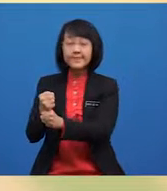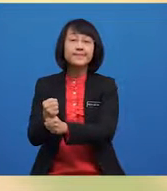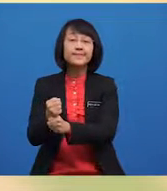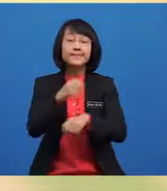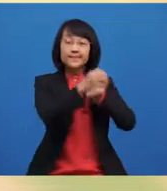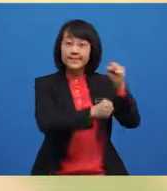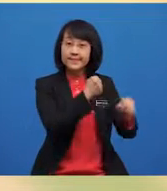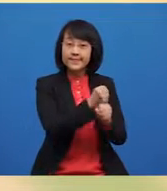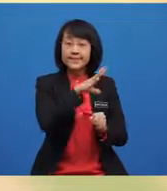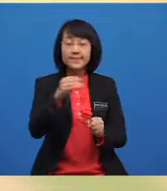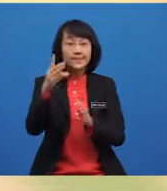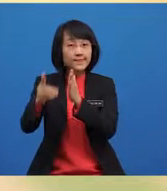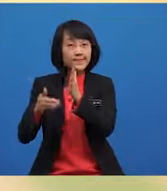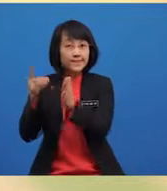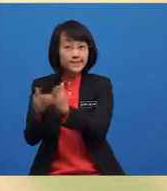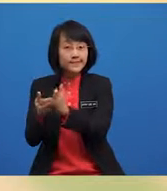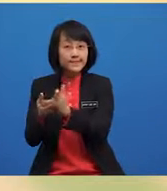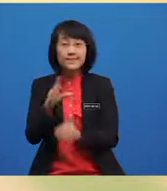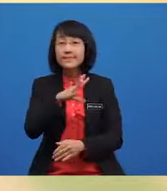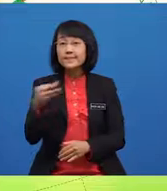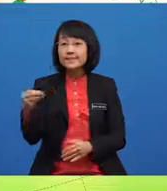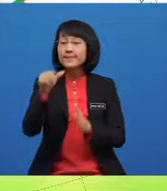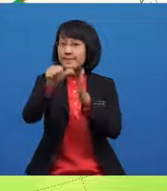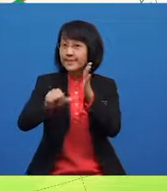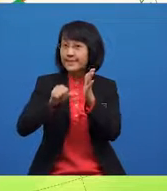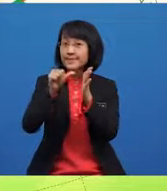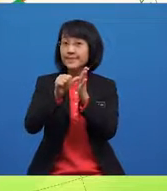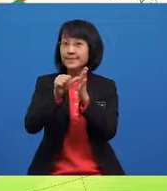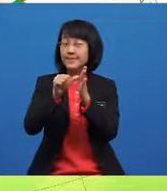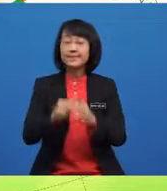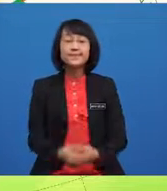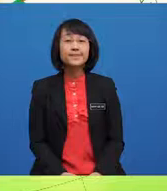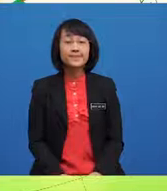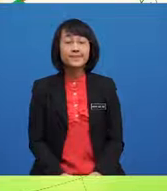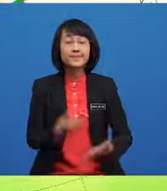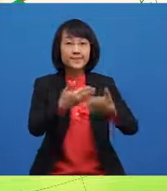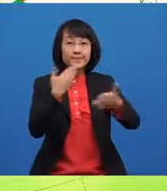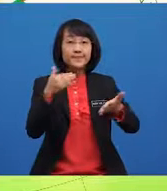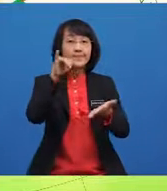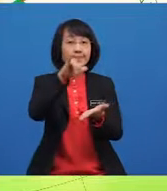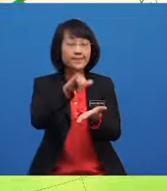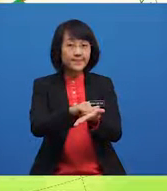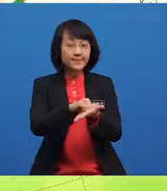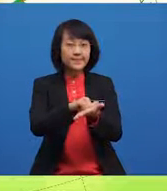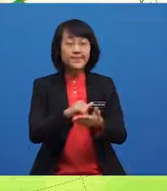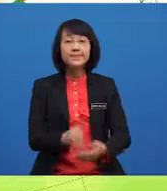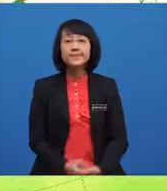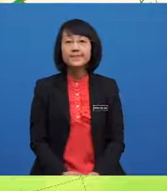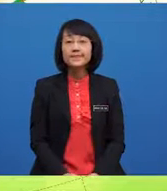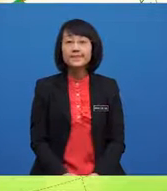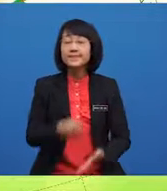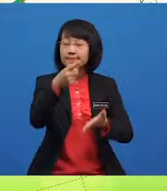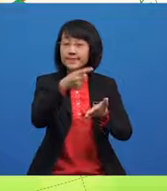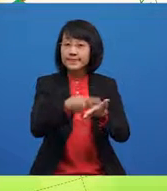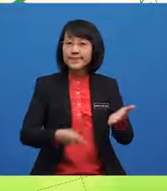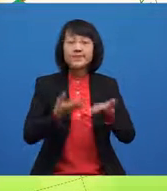tahun dan dekad dan juga abad. Sebelum itu, apa yang kamu telah pelajari